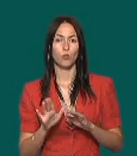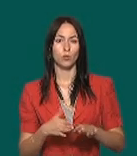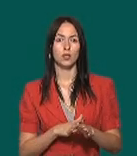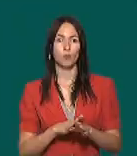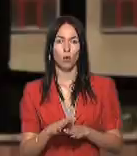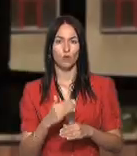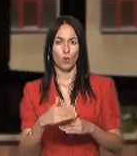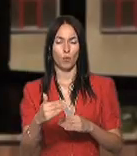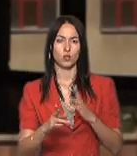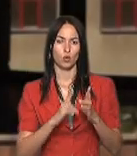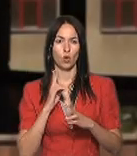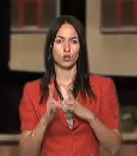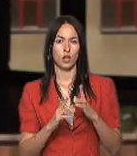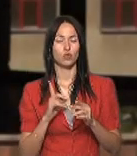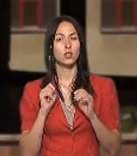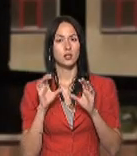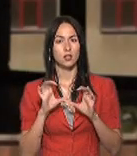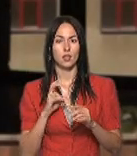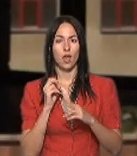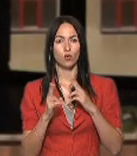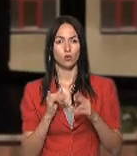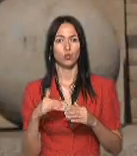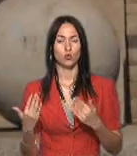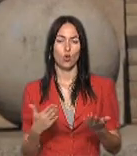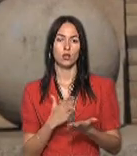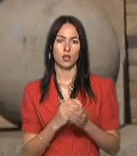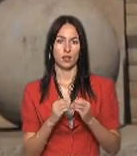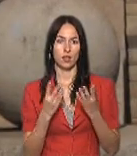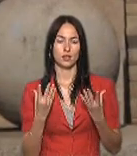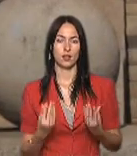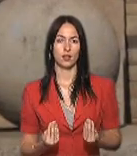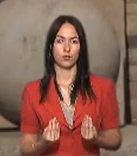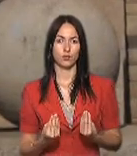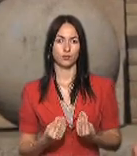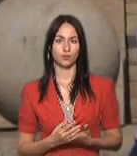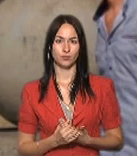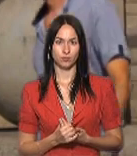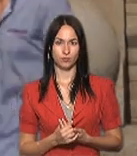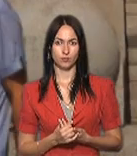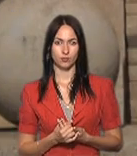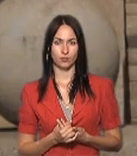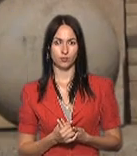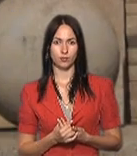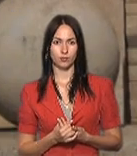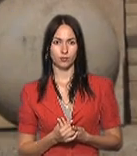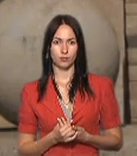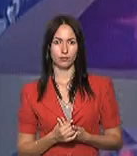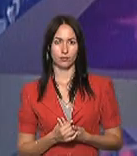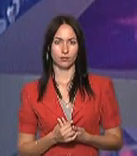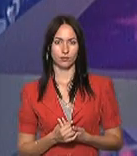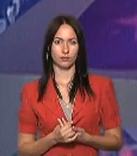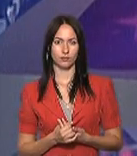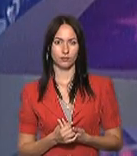процедури оскарження. За законом на оскарження у сторін є 10 днів. Софія Цвіткова, Юрій Лаврененко. Новини на Суспільному. Харків.